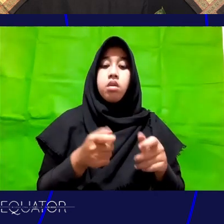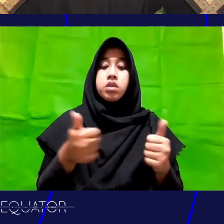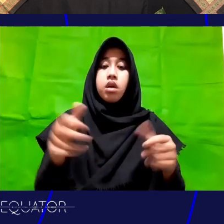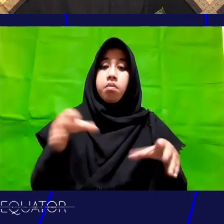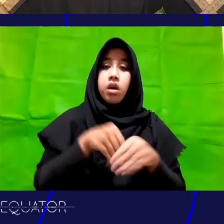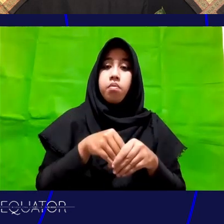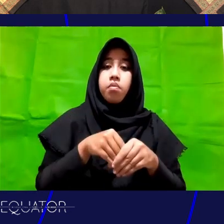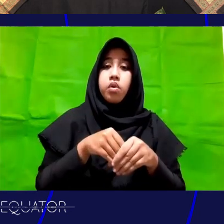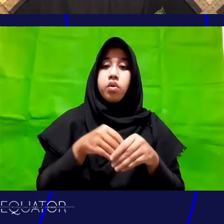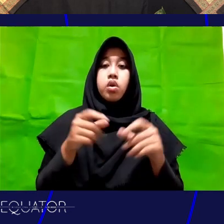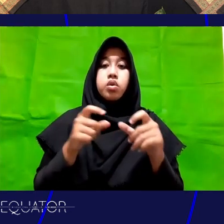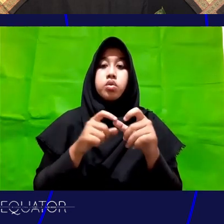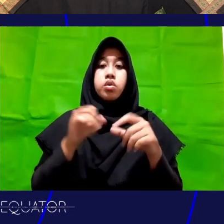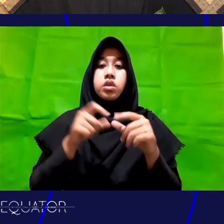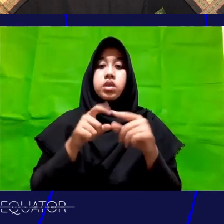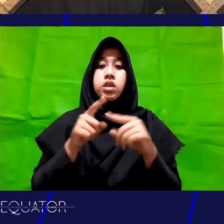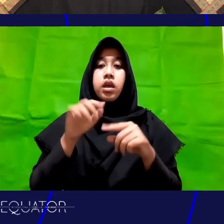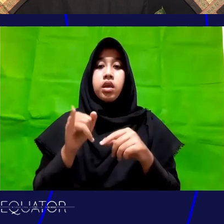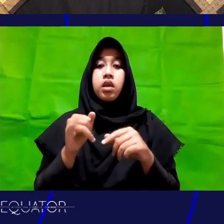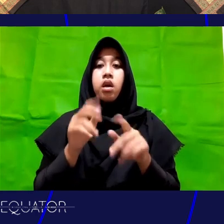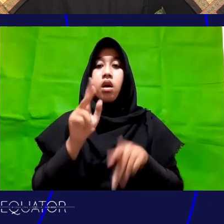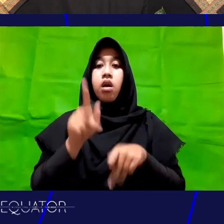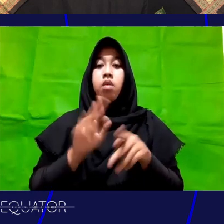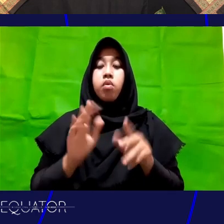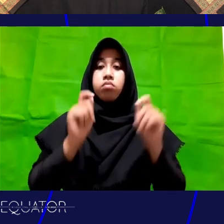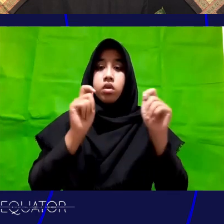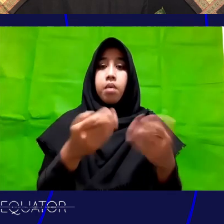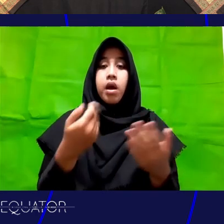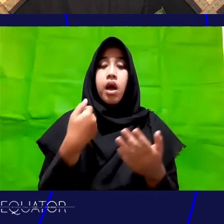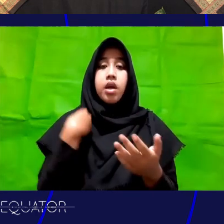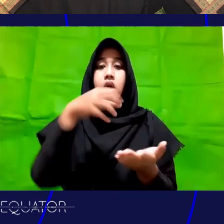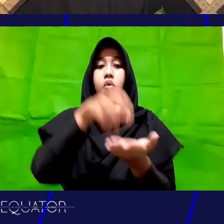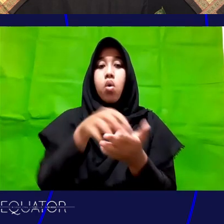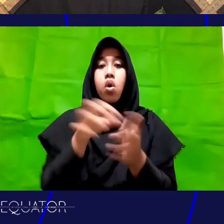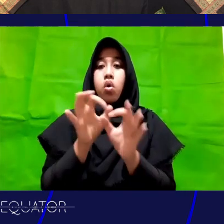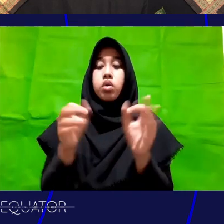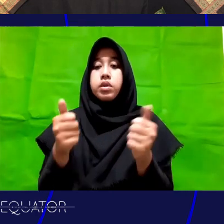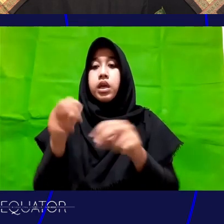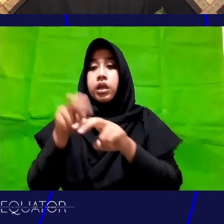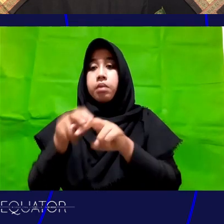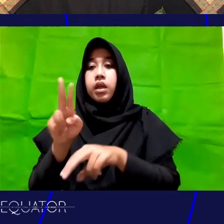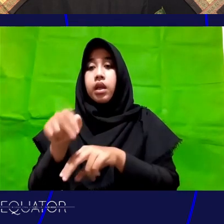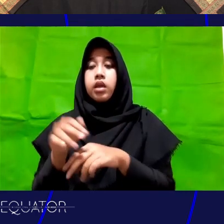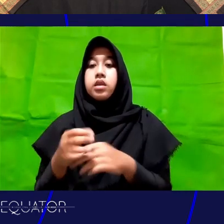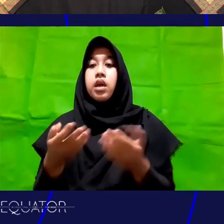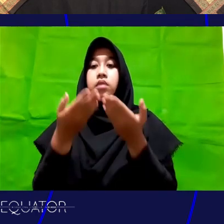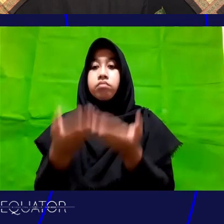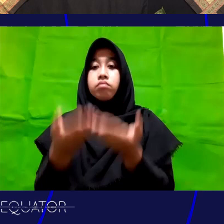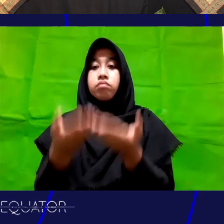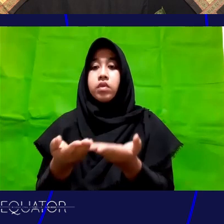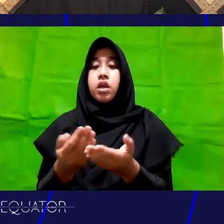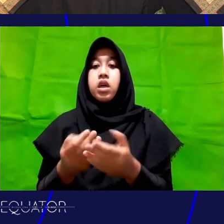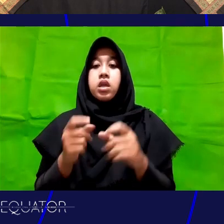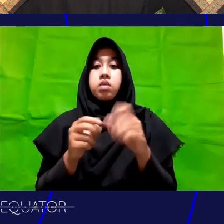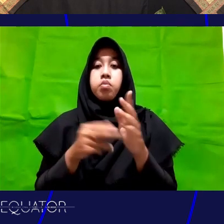societet. Untuk yang belum mendaftar mungkin bisa melihat apakah ada ruang kosong yang masih bisa ditempati. saya kembali sebutkan bahwa simposium